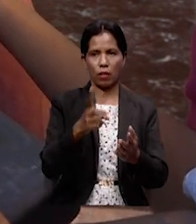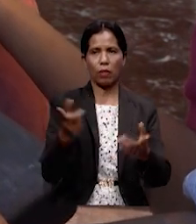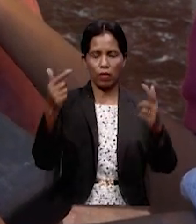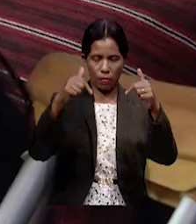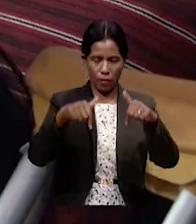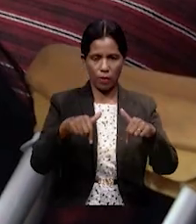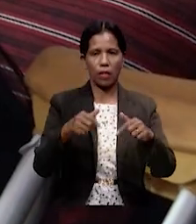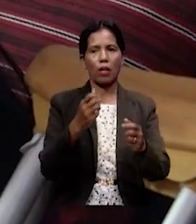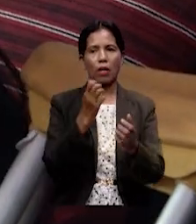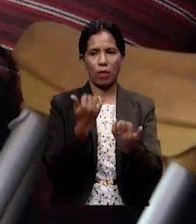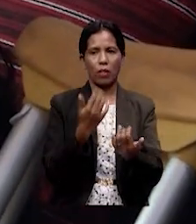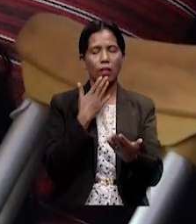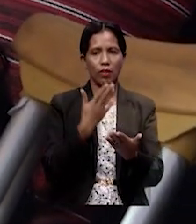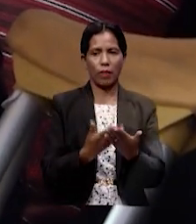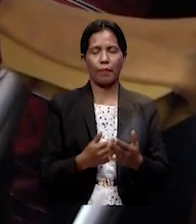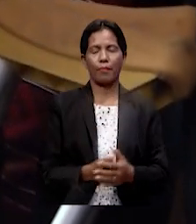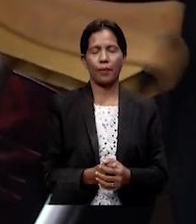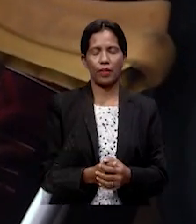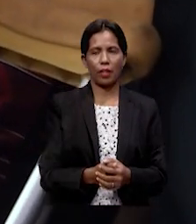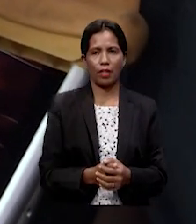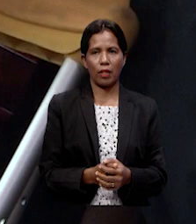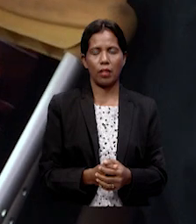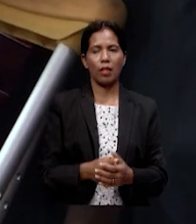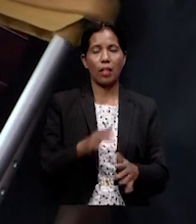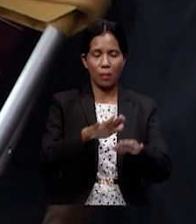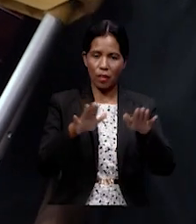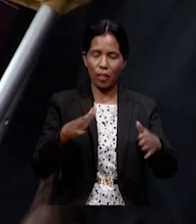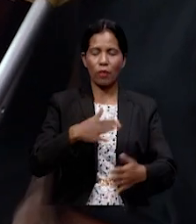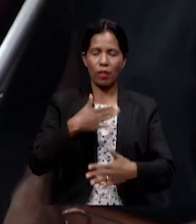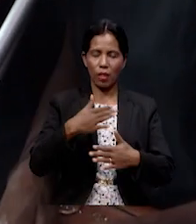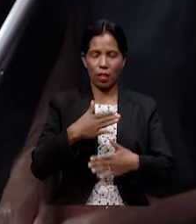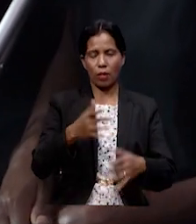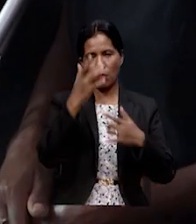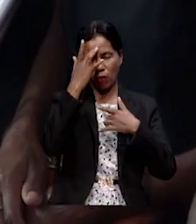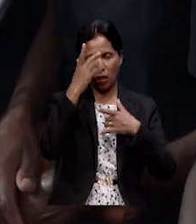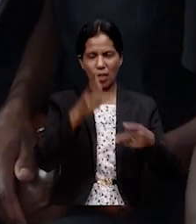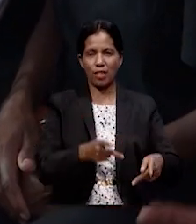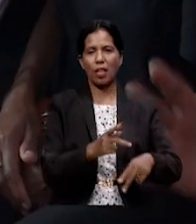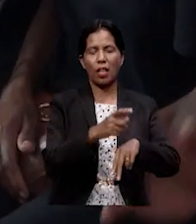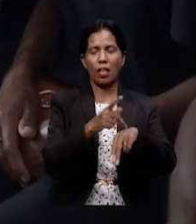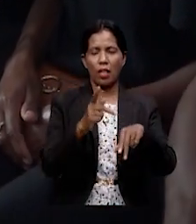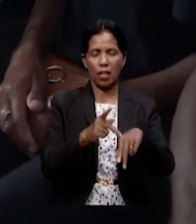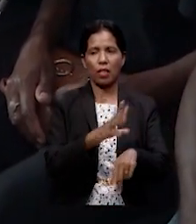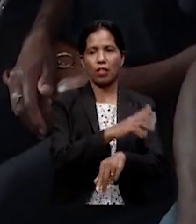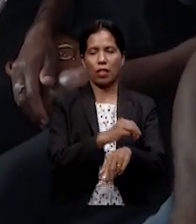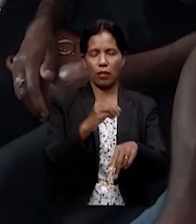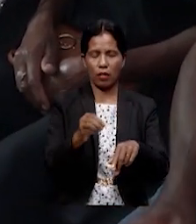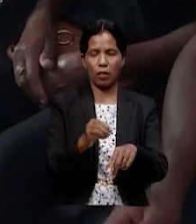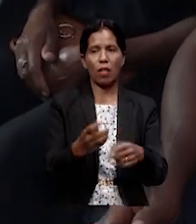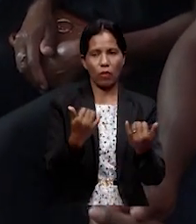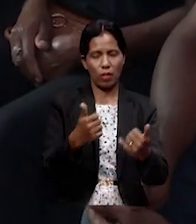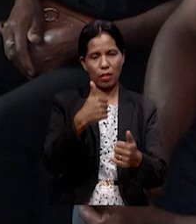maja. Paciente Livia dos Santos contente hone kondisi moras ihani ain nebenya sofre durante ne hahu